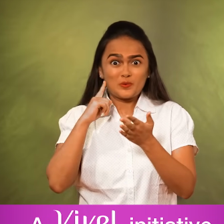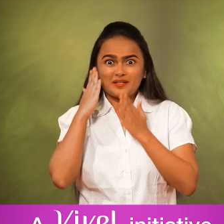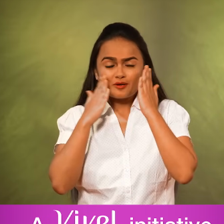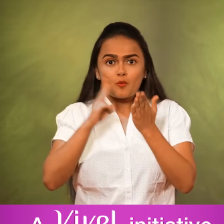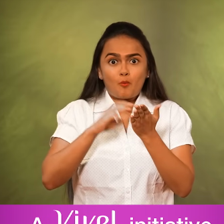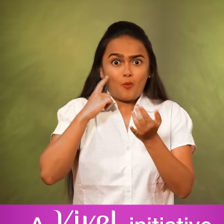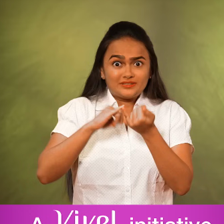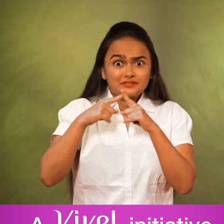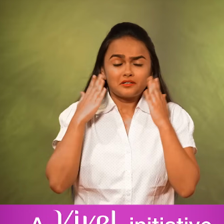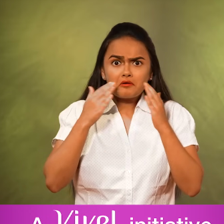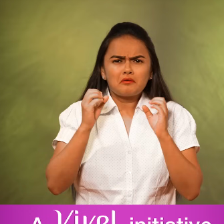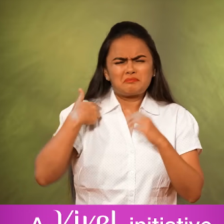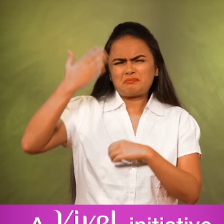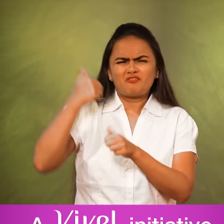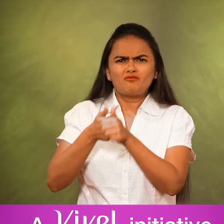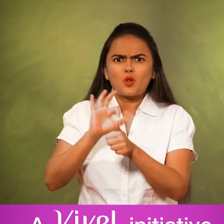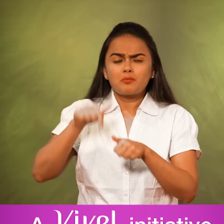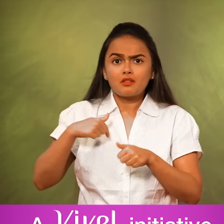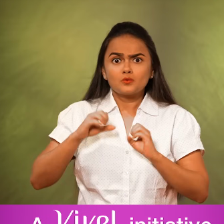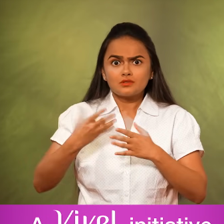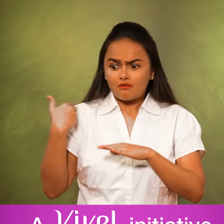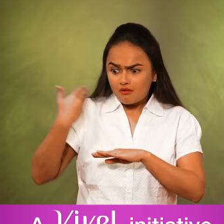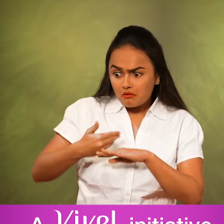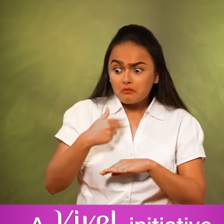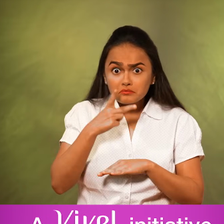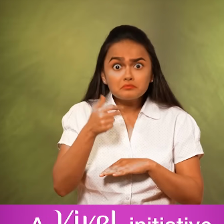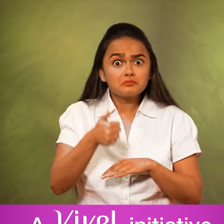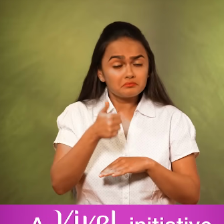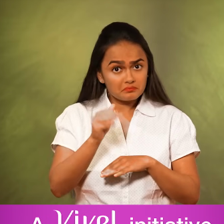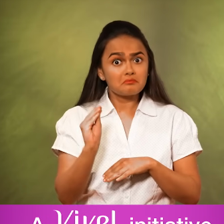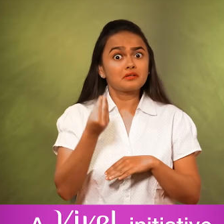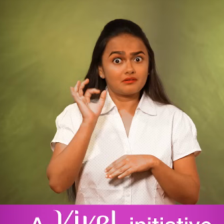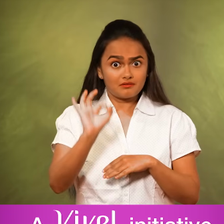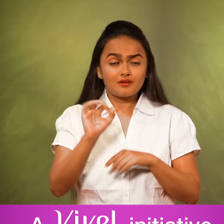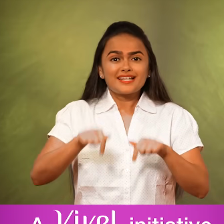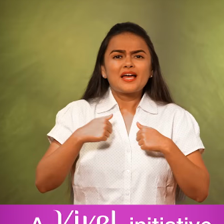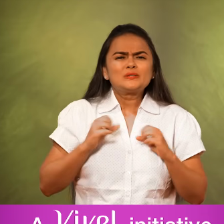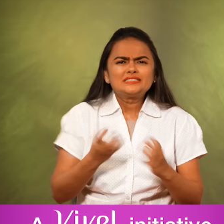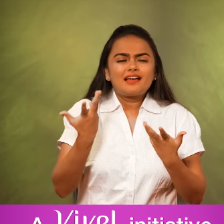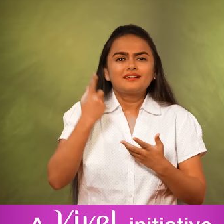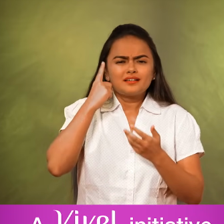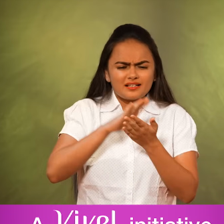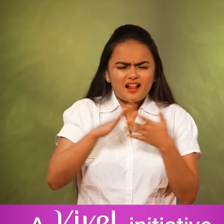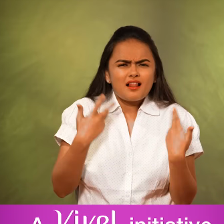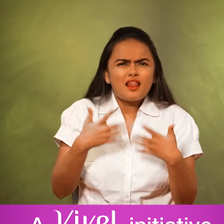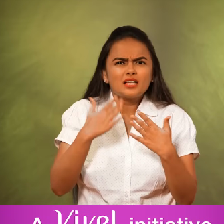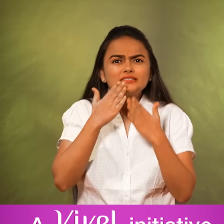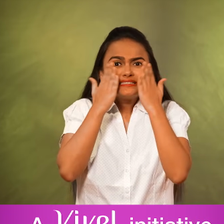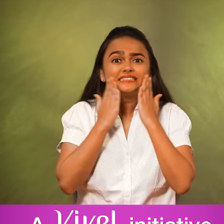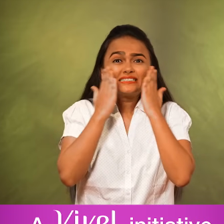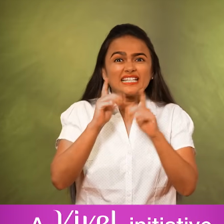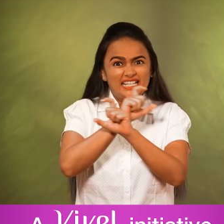CTM method of cleansing, toning and moisturizing, but मैंने lately इस चीज को start किया है and I've seen good results. So I'm gonna start with a